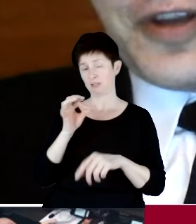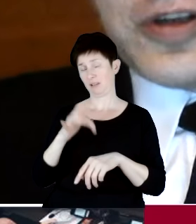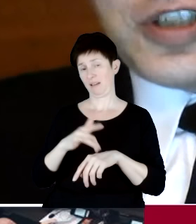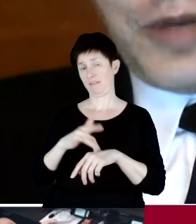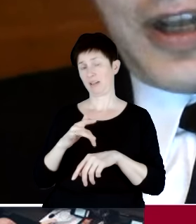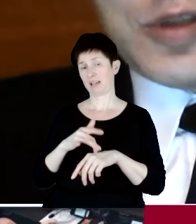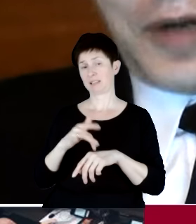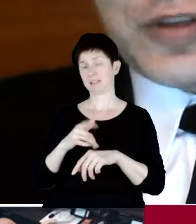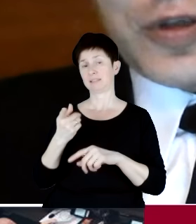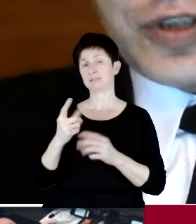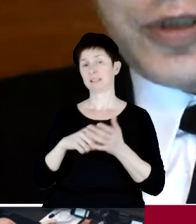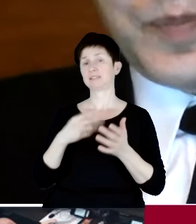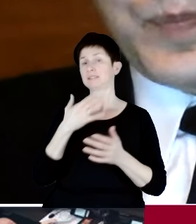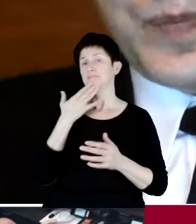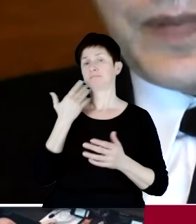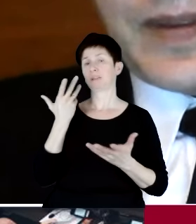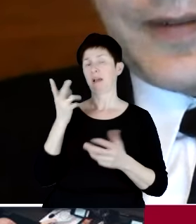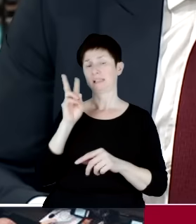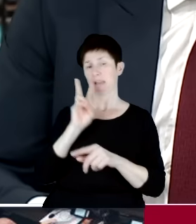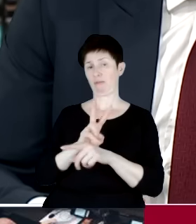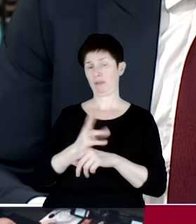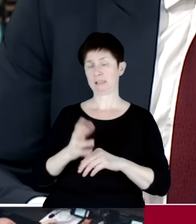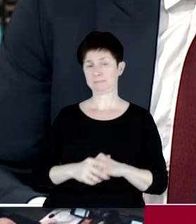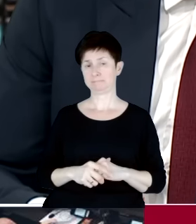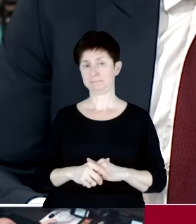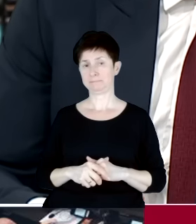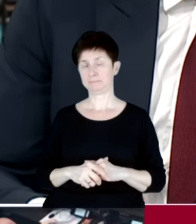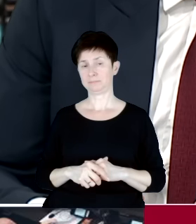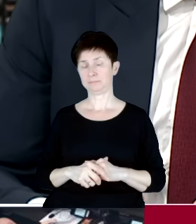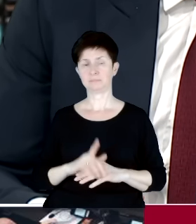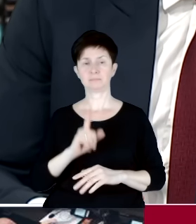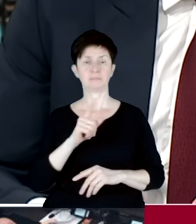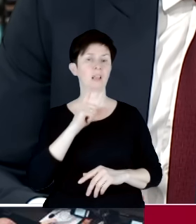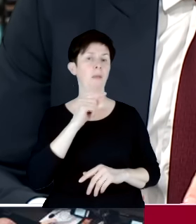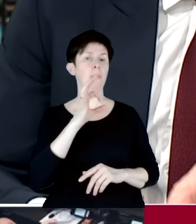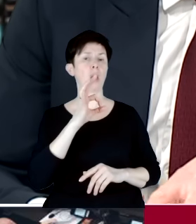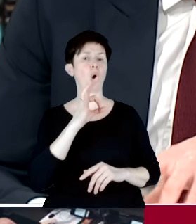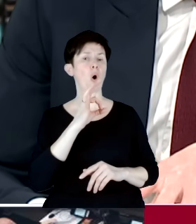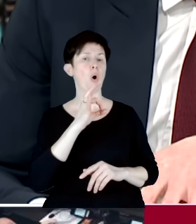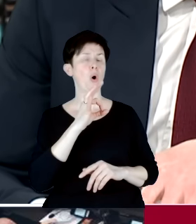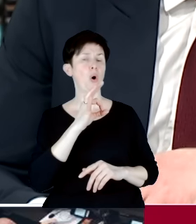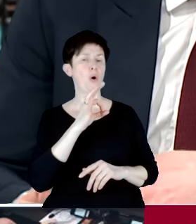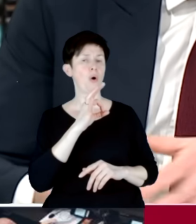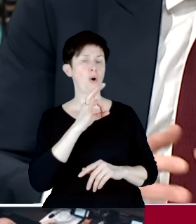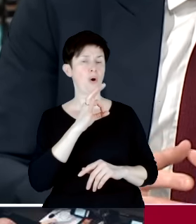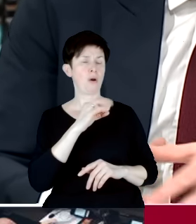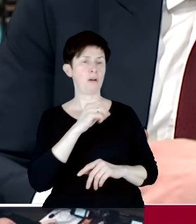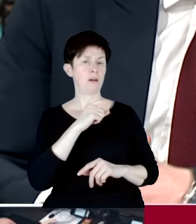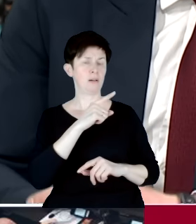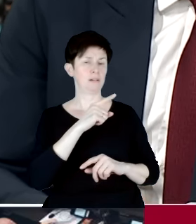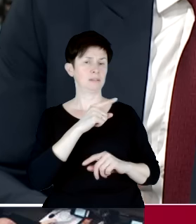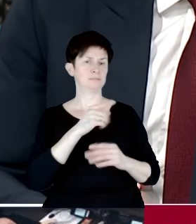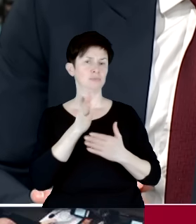brakiem wiarygodności, no dobrze, brakiem sprawczości. Panie profesorze, a w przypadku Platformy Obywatelskiej została zmobilizowana ta część elektoratu, która nie